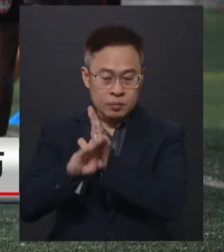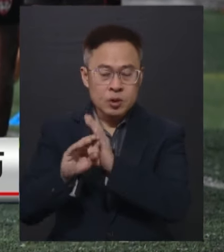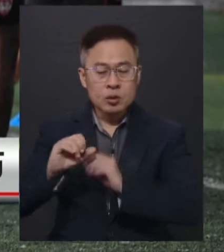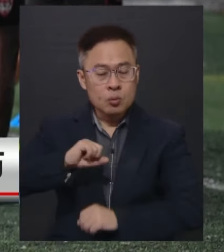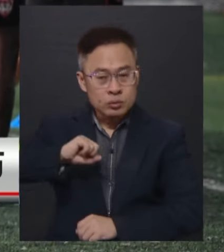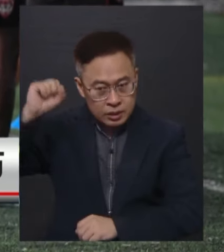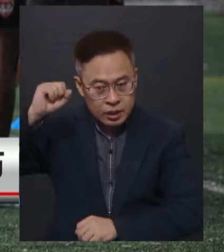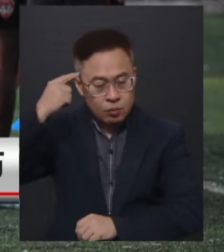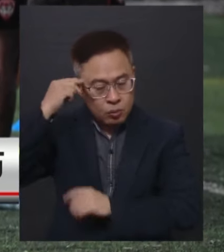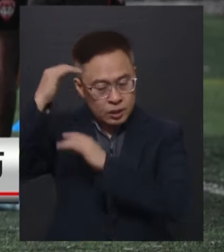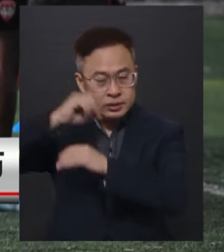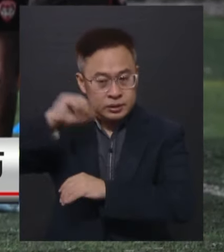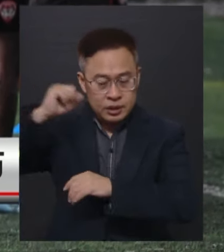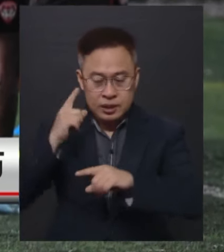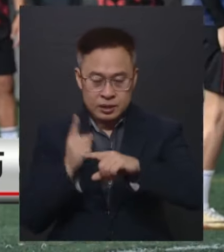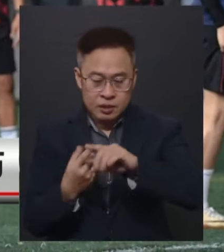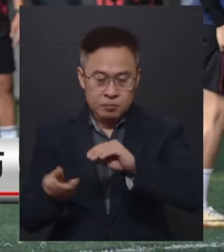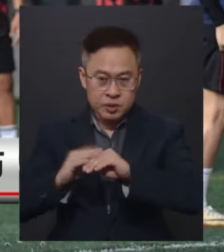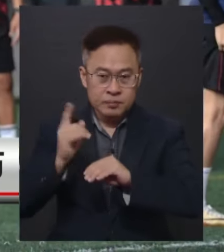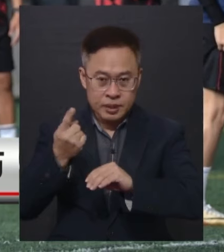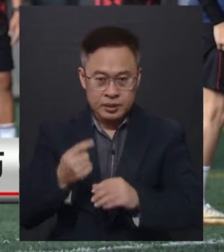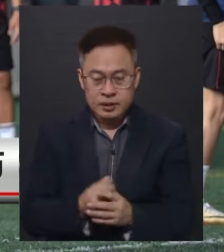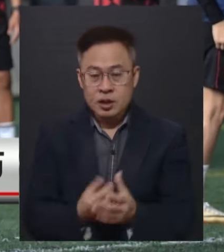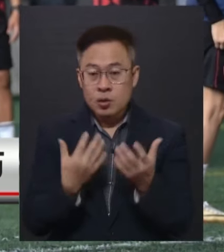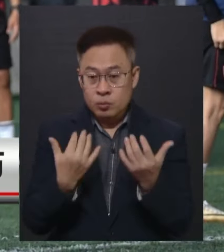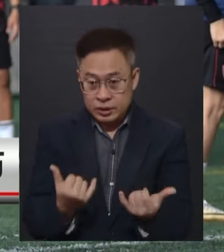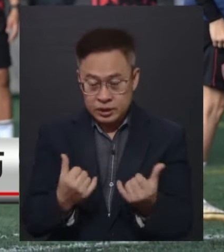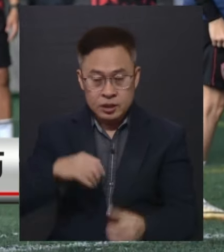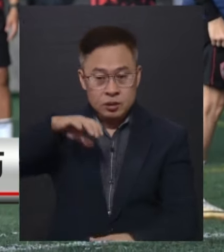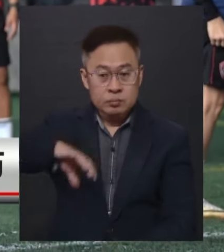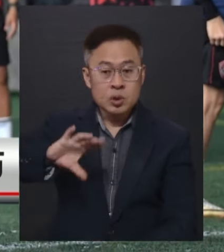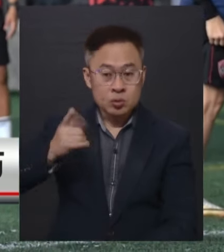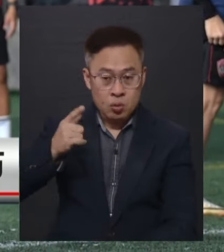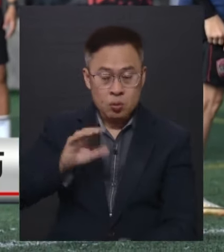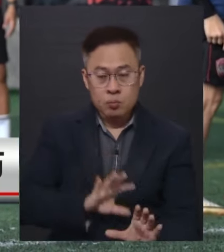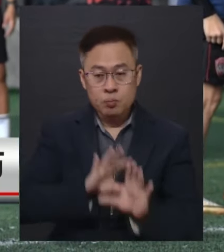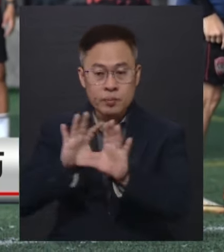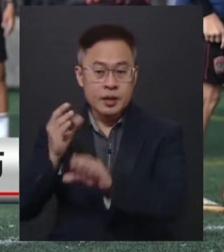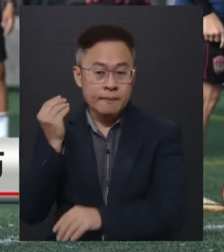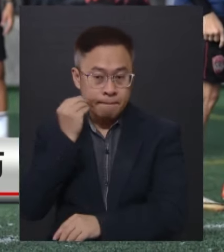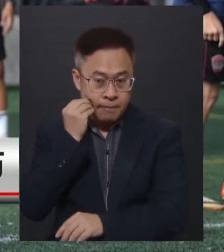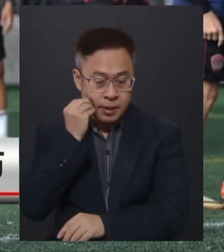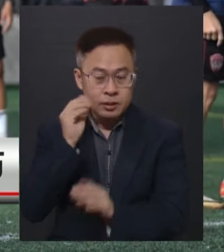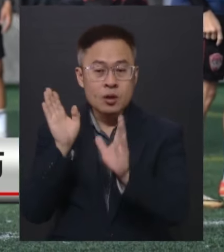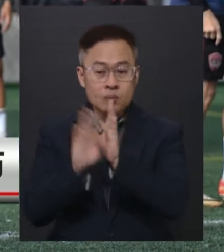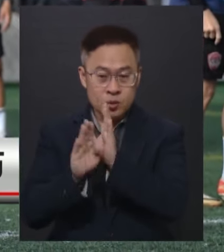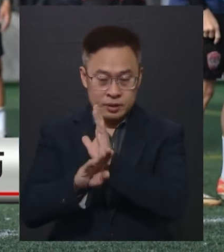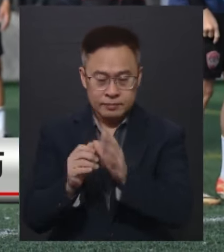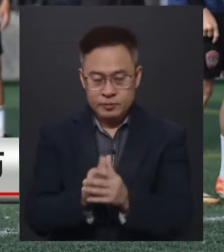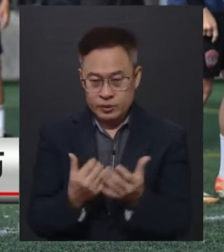ค่ะแล้วก็สำหรับเกมในวันนี้ย้ำอีกรอบค่ะเมืองทองนะคะก็จะบุกไปเยือนบุรีรัมย์ยูไนเต็ดค่ะในวันเสาร์